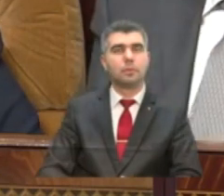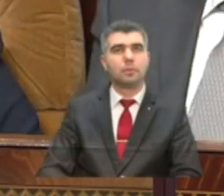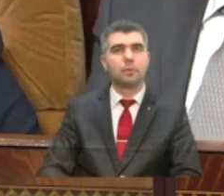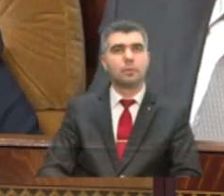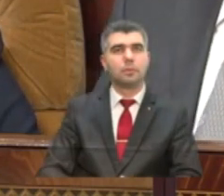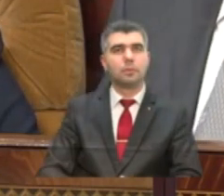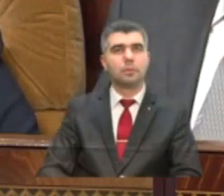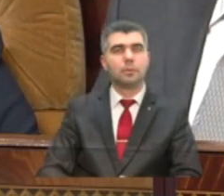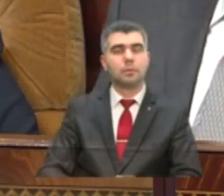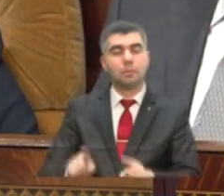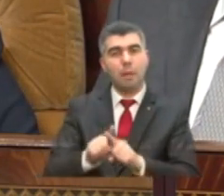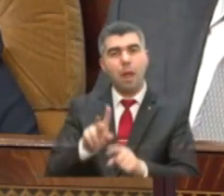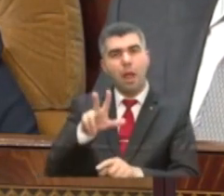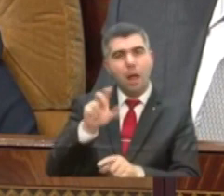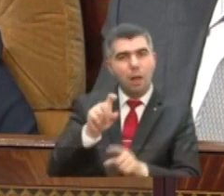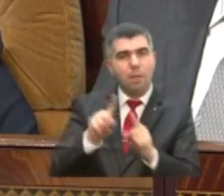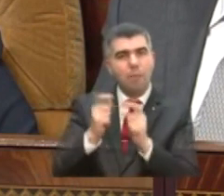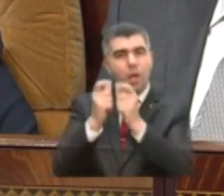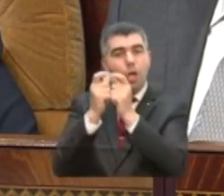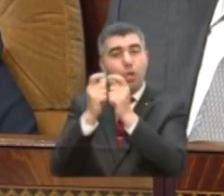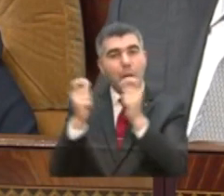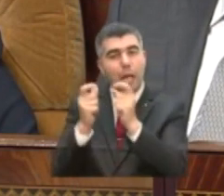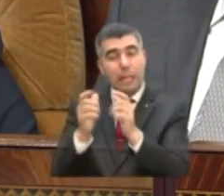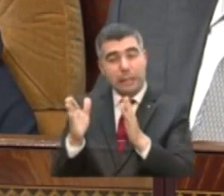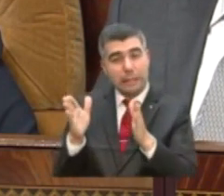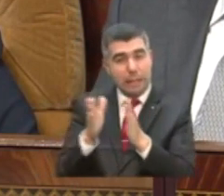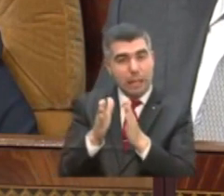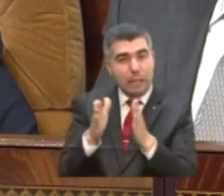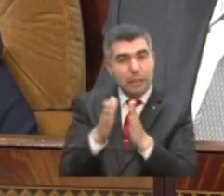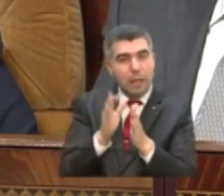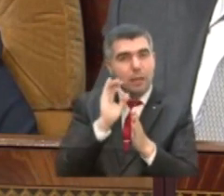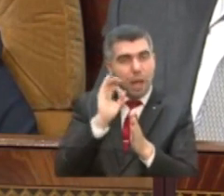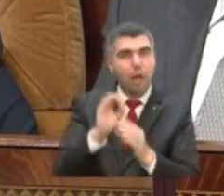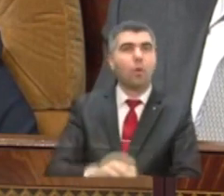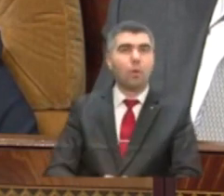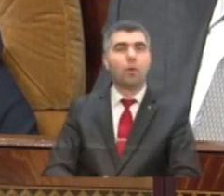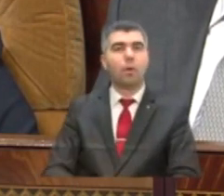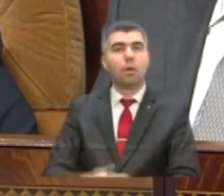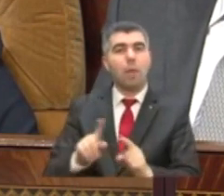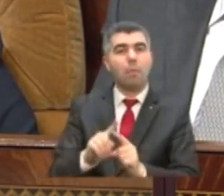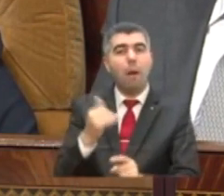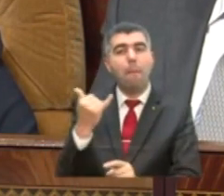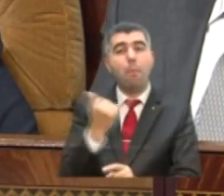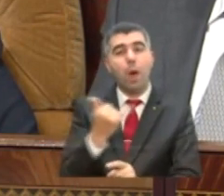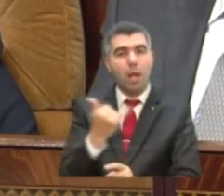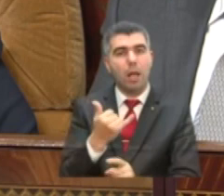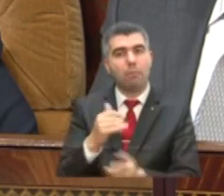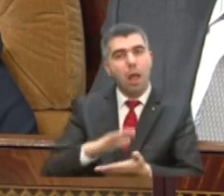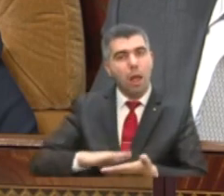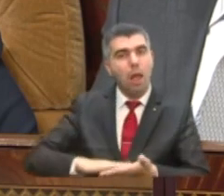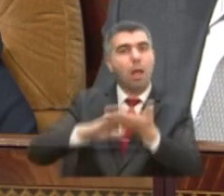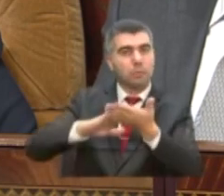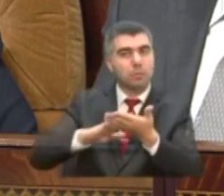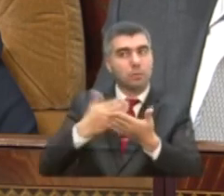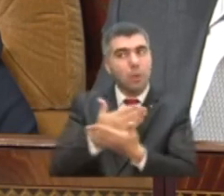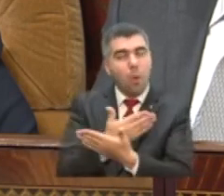تفضل. كما تعلمون فإن المقاولة المتوسطة والصغيرة، والصغيرة جدا، هي عماد الاقتصاد وأساسه الذي لا